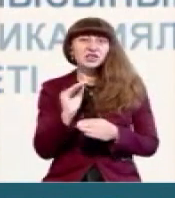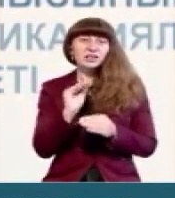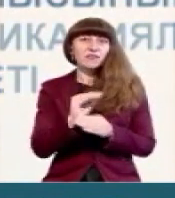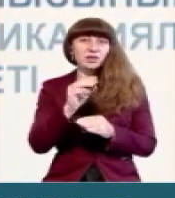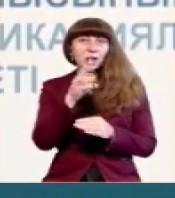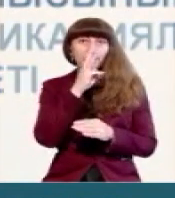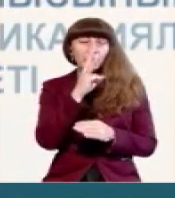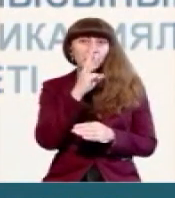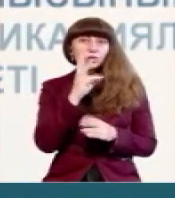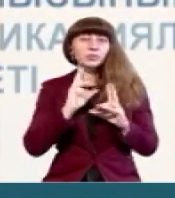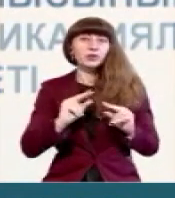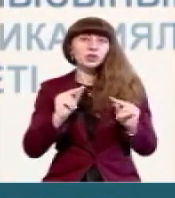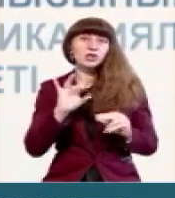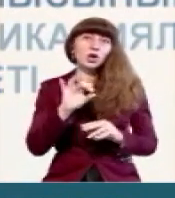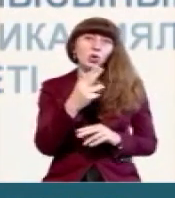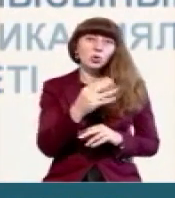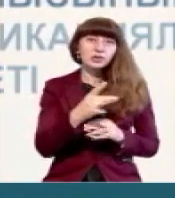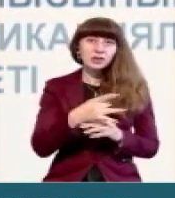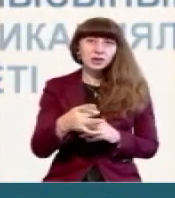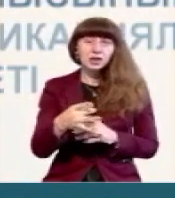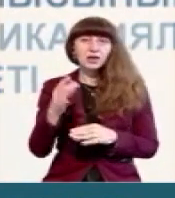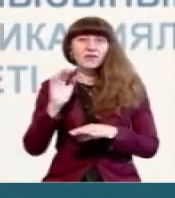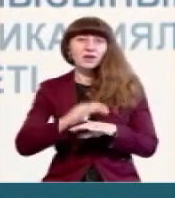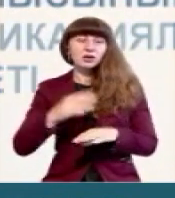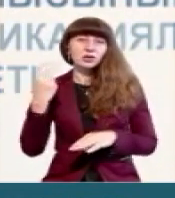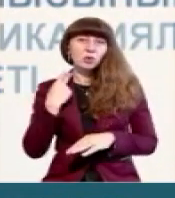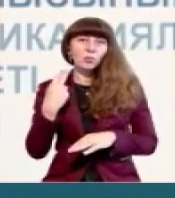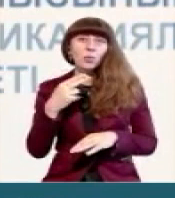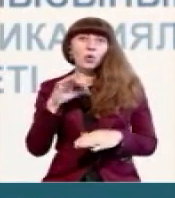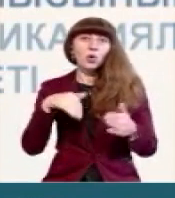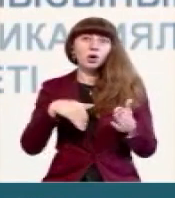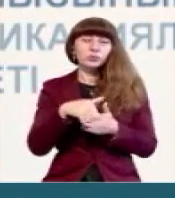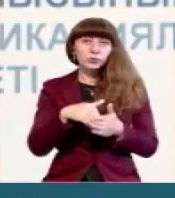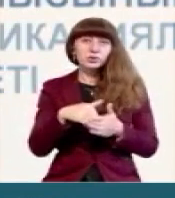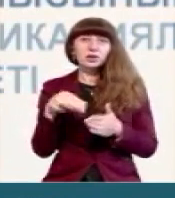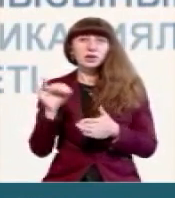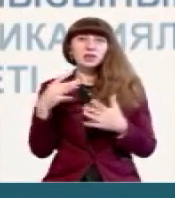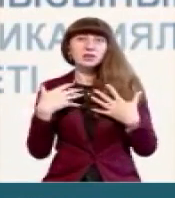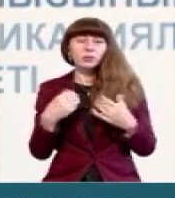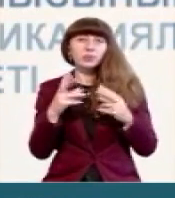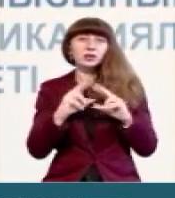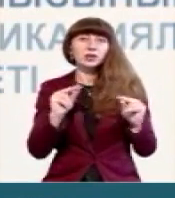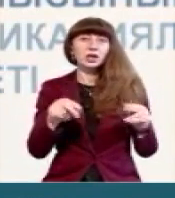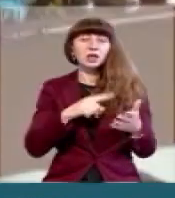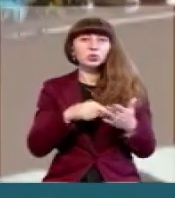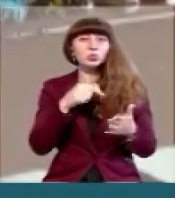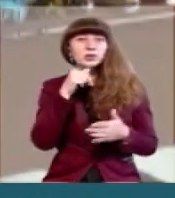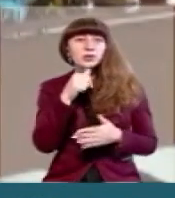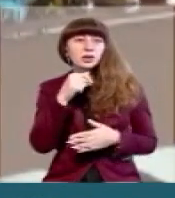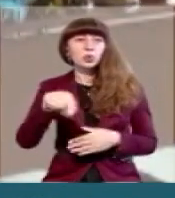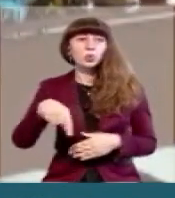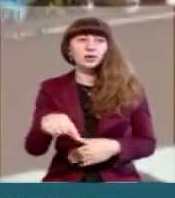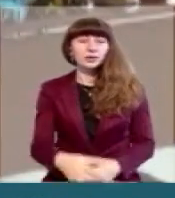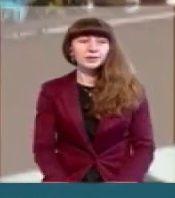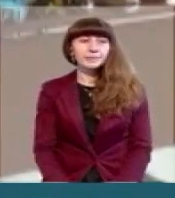балалардың білім беру ұйымдарына түсу, бала асырап алу, балалардың құқықтарын бұзу және тағы да басқа мәселелер шешіледі.